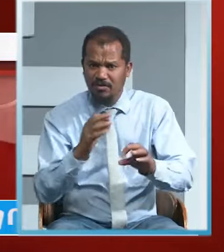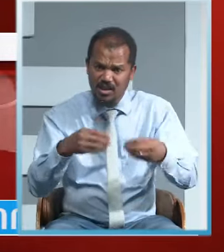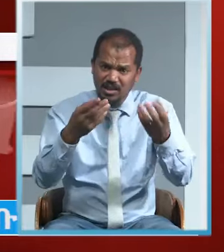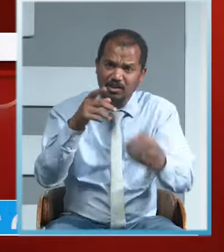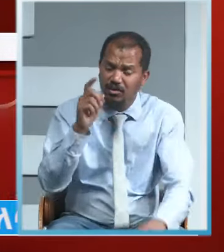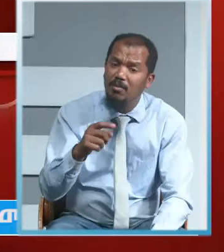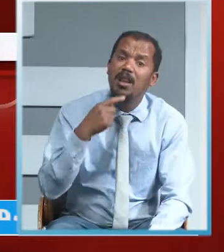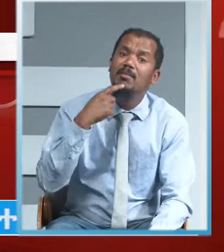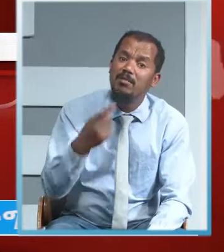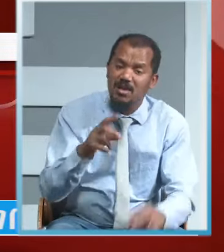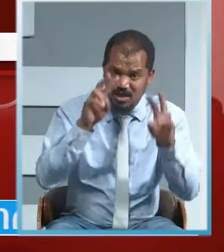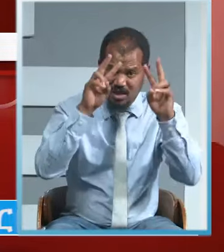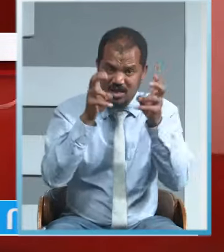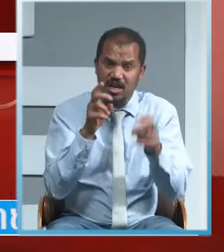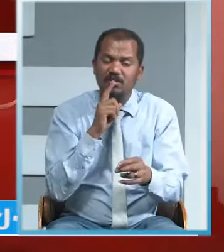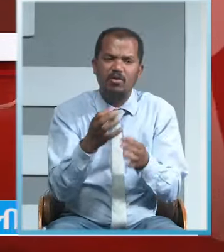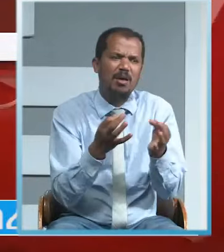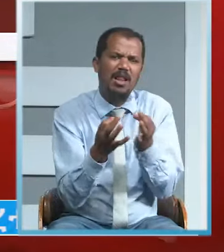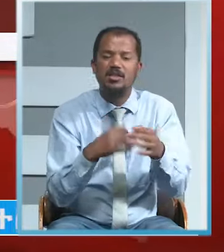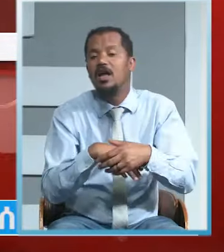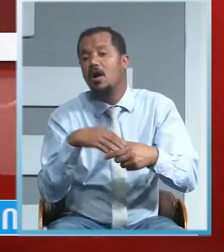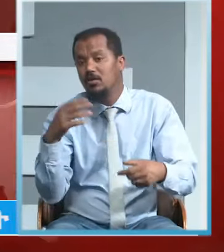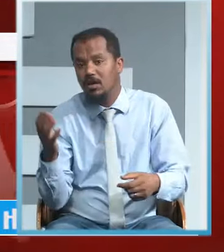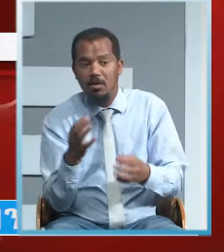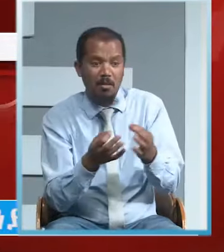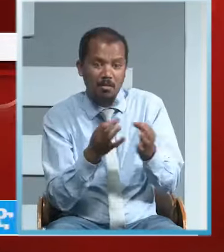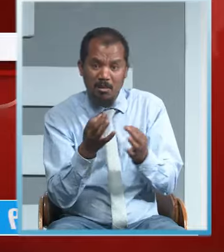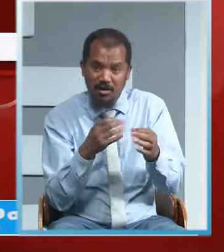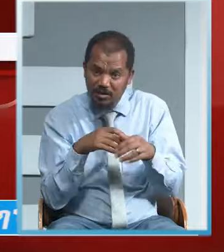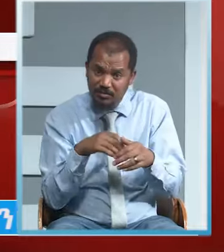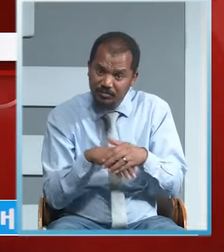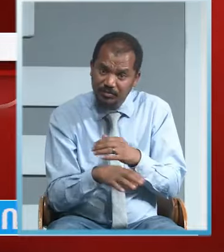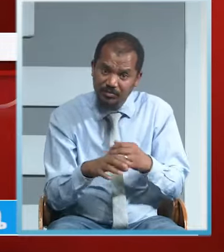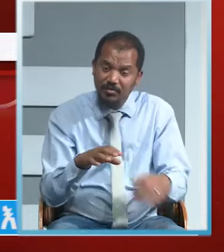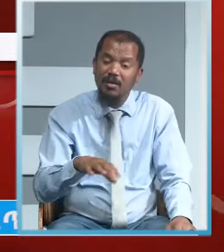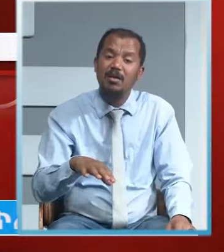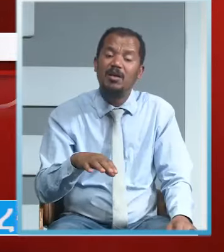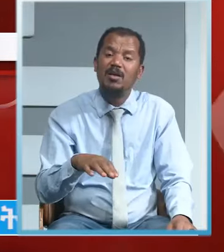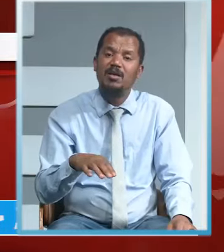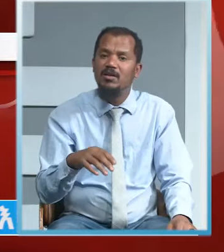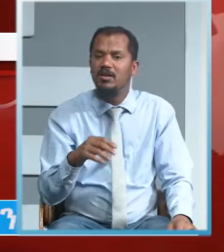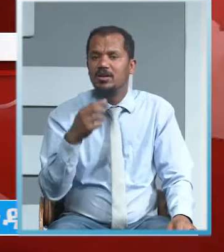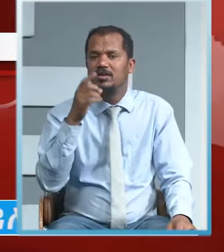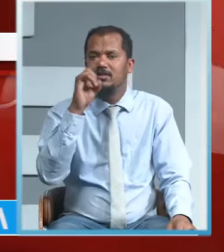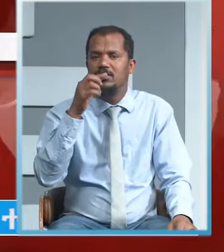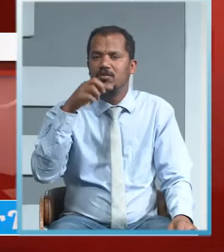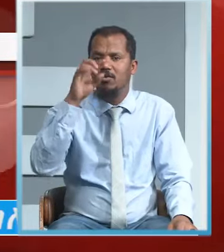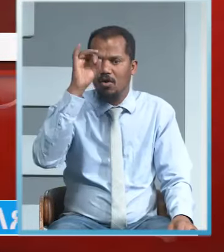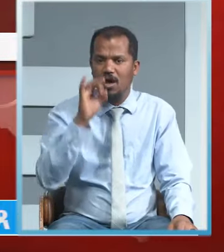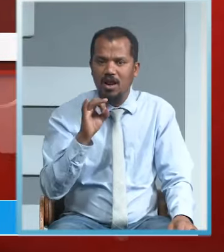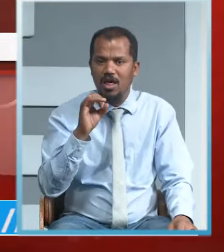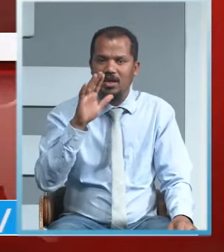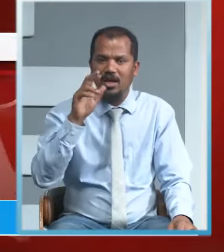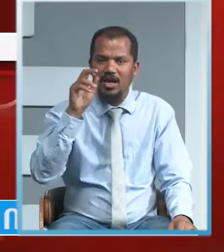ይገባል በሚል ርዕስ ነው መግለጫውን ያወጣ ነው። ስለዚህ በመግለጫ ውስጥ እንግዲህ በሚገኘው የዝቋላ